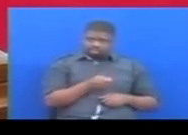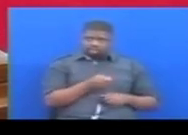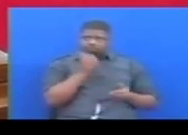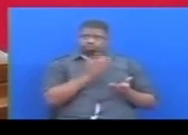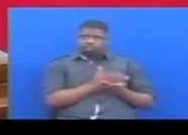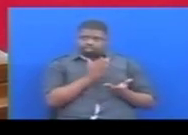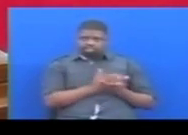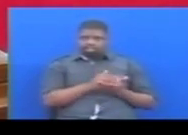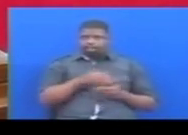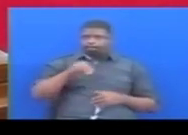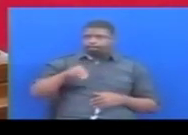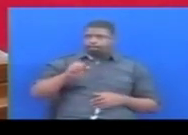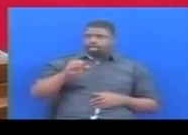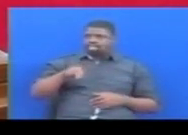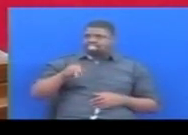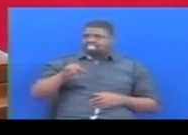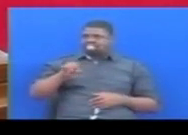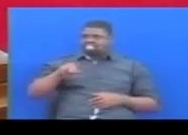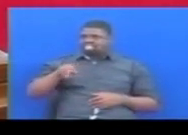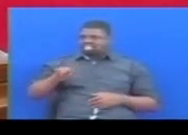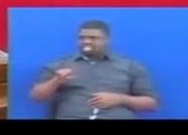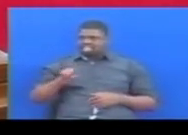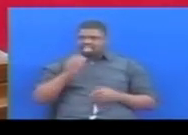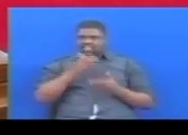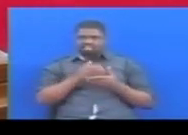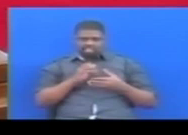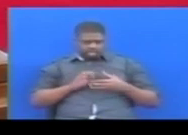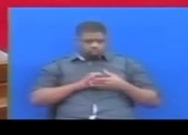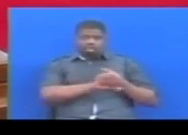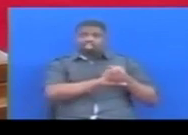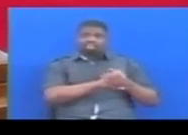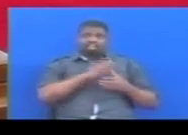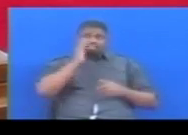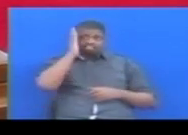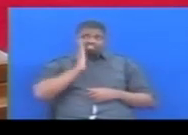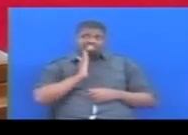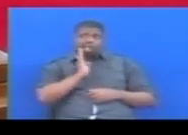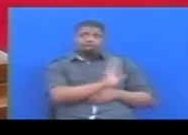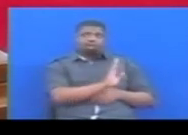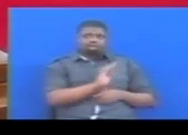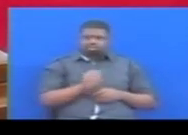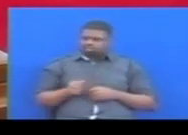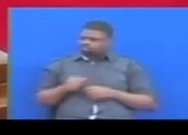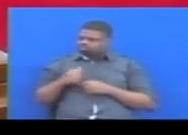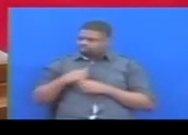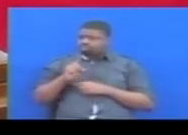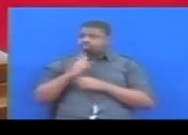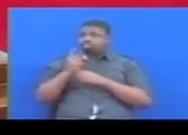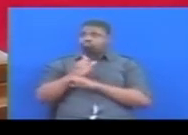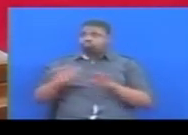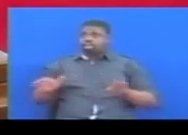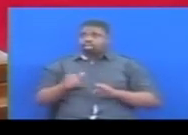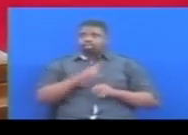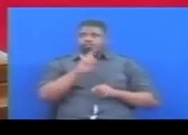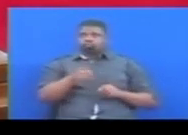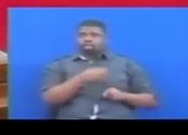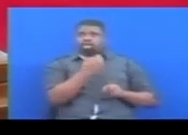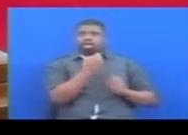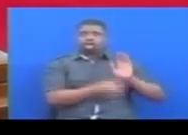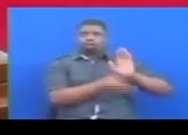mbunge Manyinyi ahakikishe anawaunganisha vijana wake kama nilivyokwisha kutangulia kujibu katika swali la awali, wakae